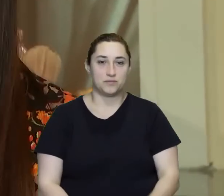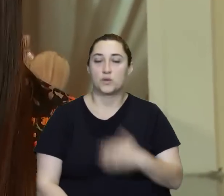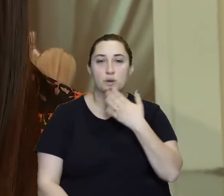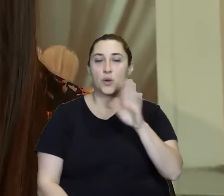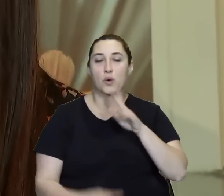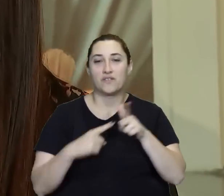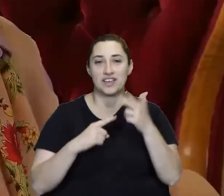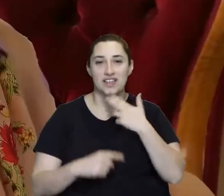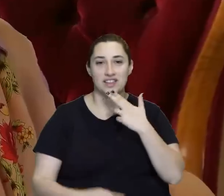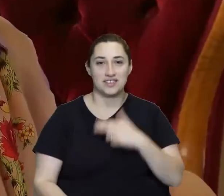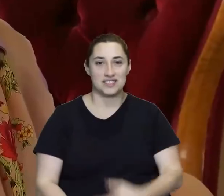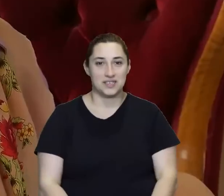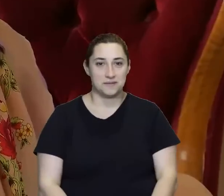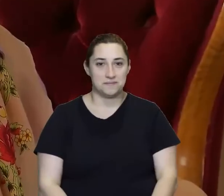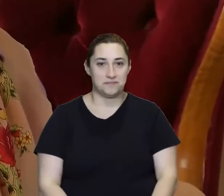Yok Fikriye teyze.